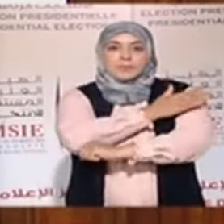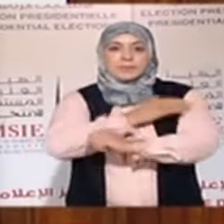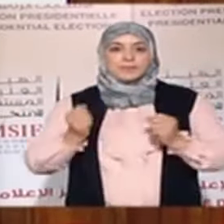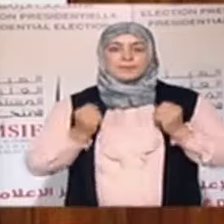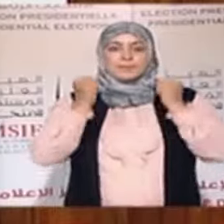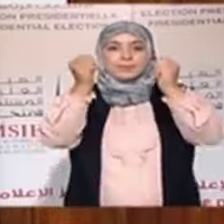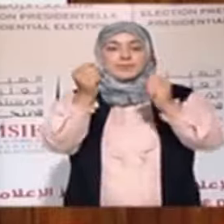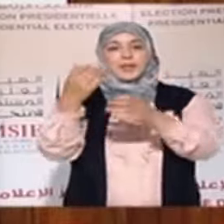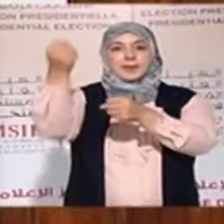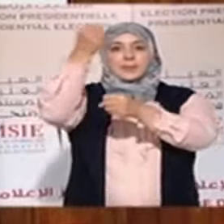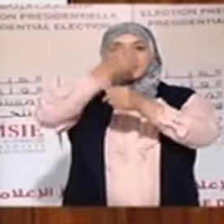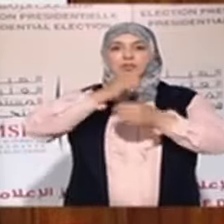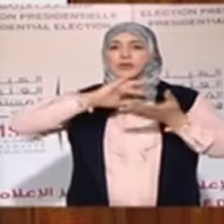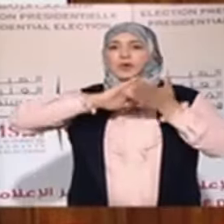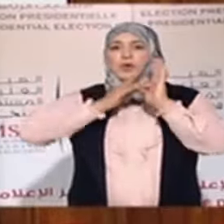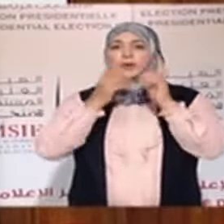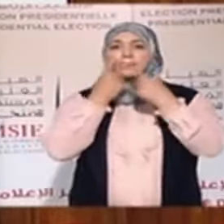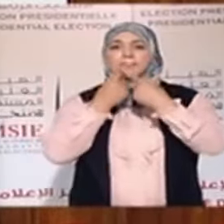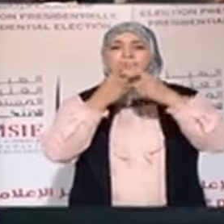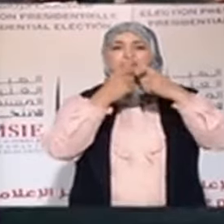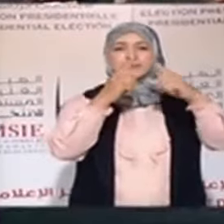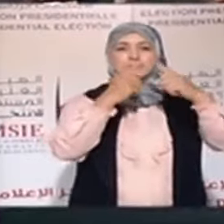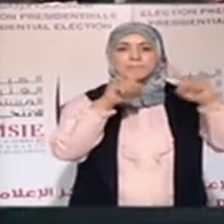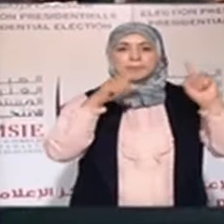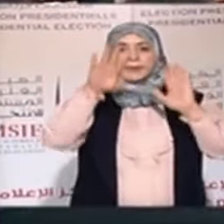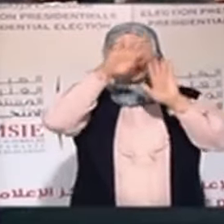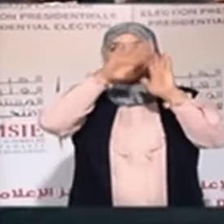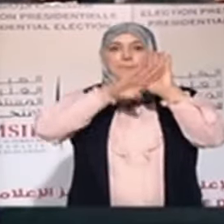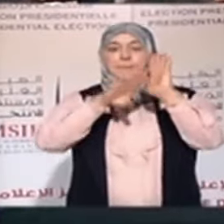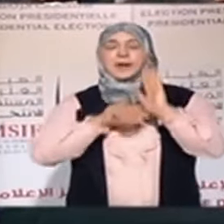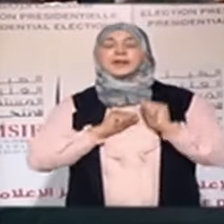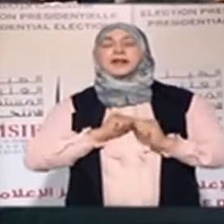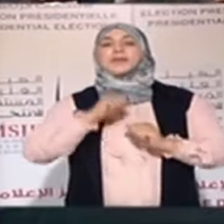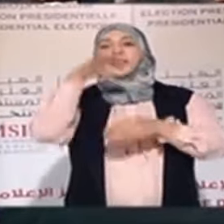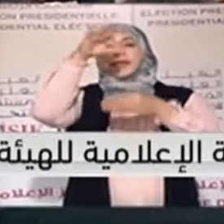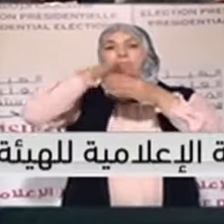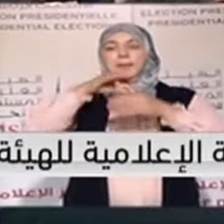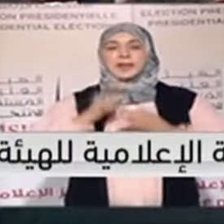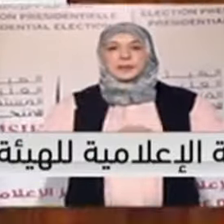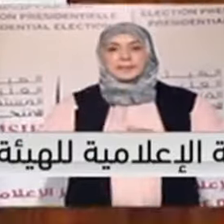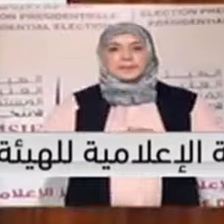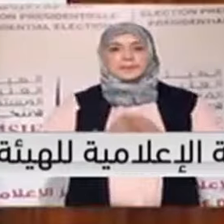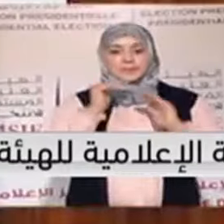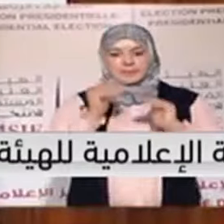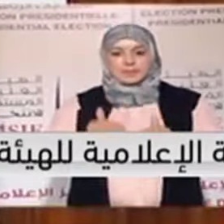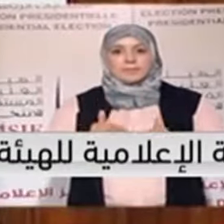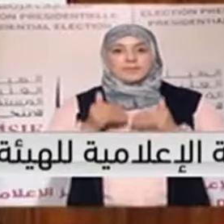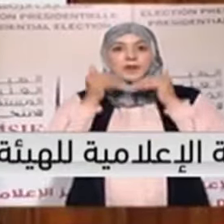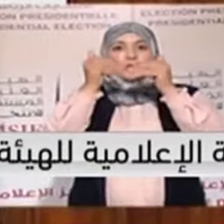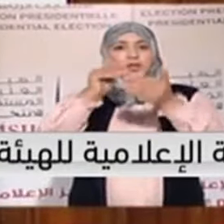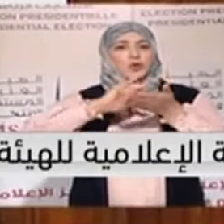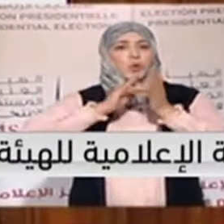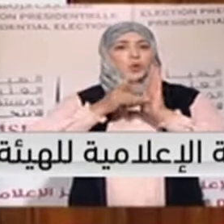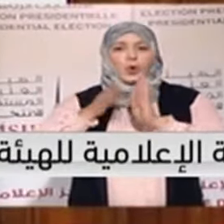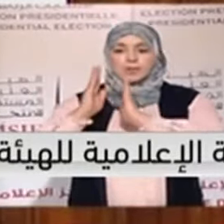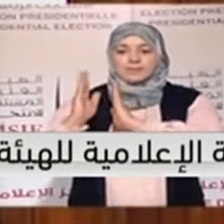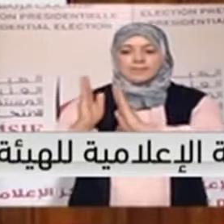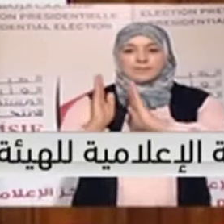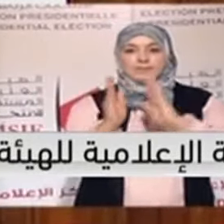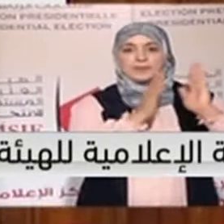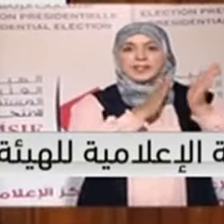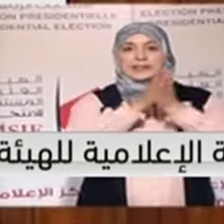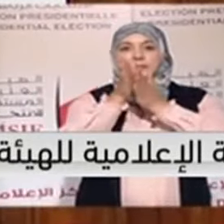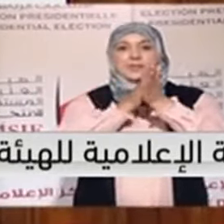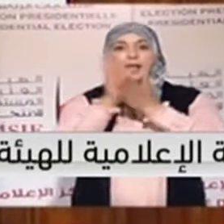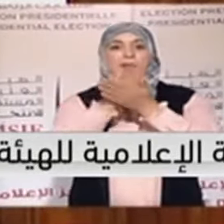تم إنجاز مختلف العمليات المقررة في الرزنامة الانتخابية واجتياز كافة المراحل التي استعدت لها